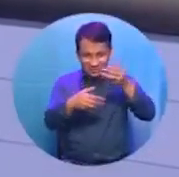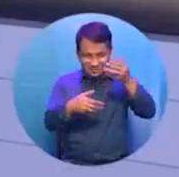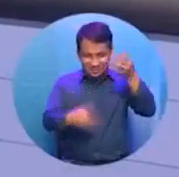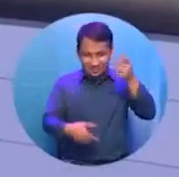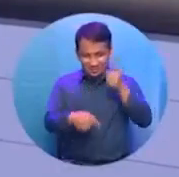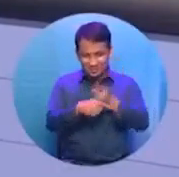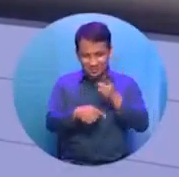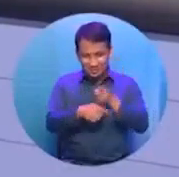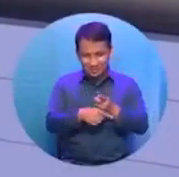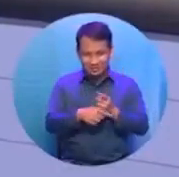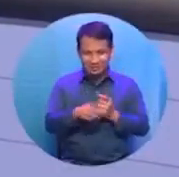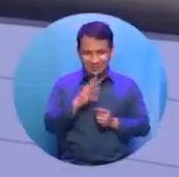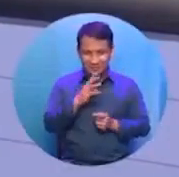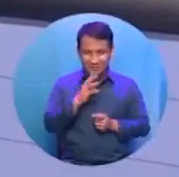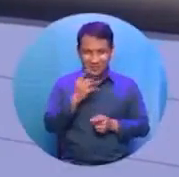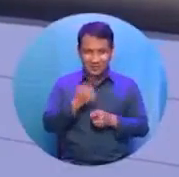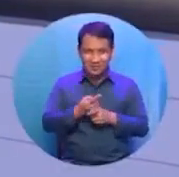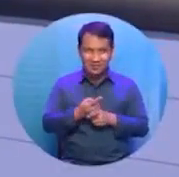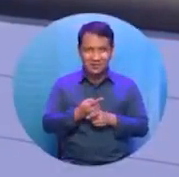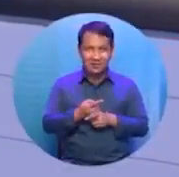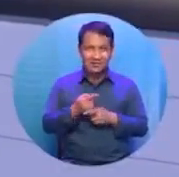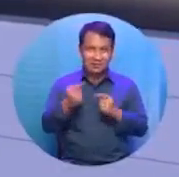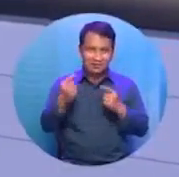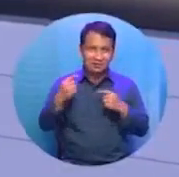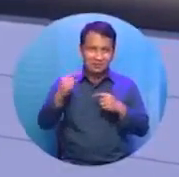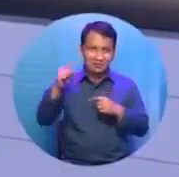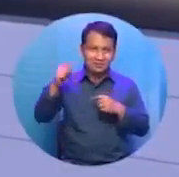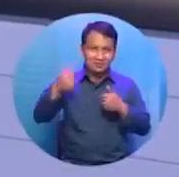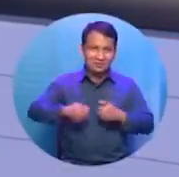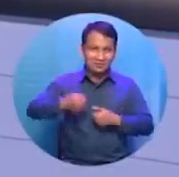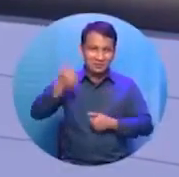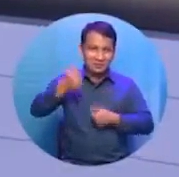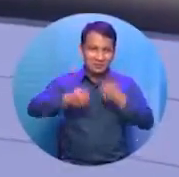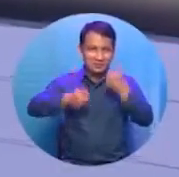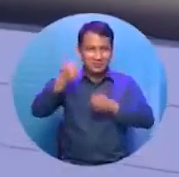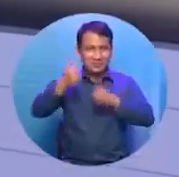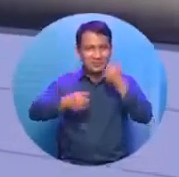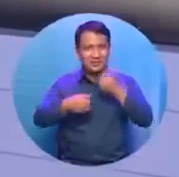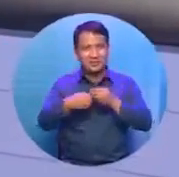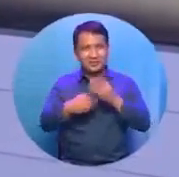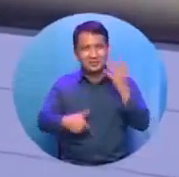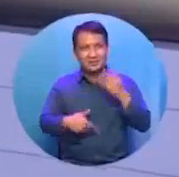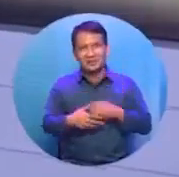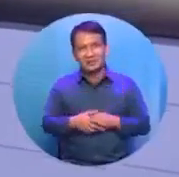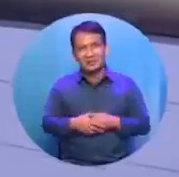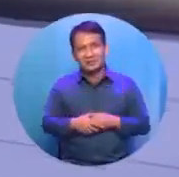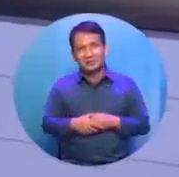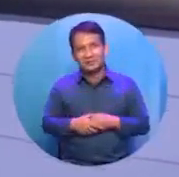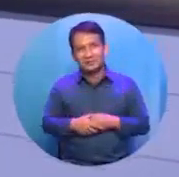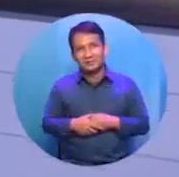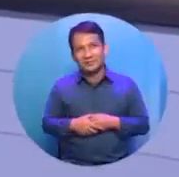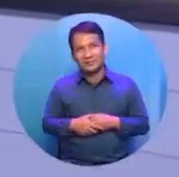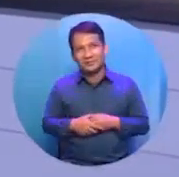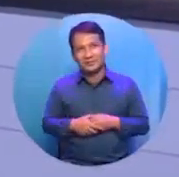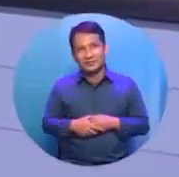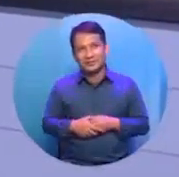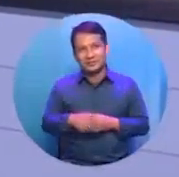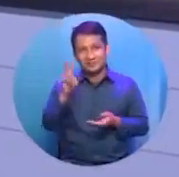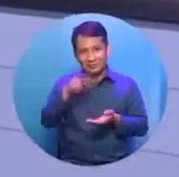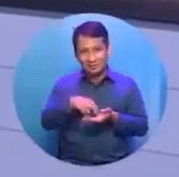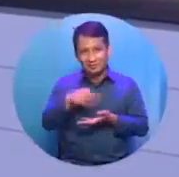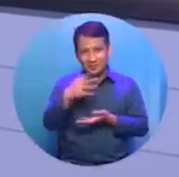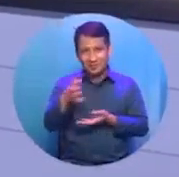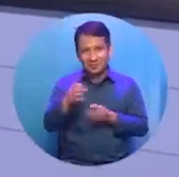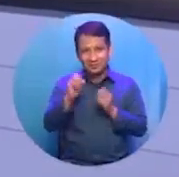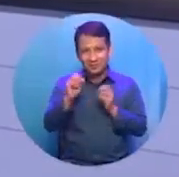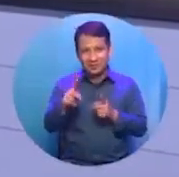mo ng tama yung mga lyrics, tumataas ng tumataas to. Oh, ha? Okay, sige. Hanggang sa dumating sa 2-5.